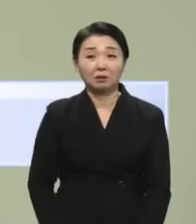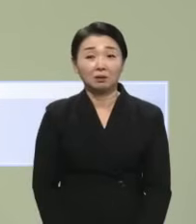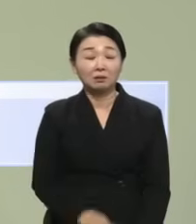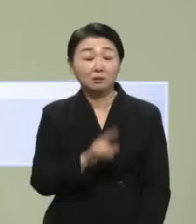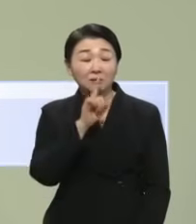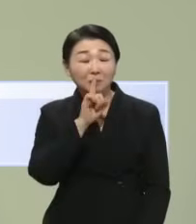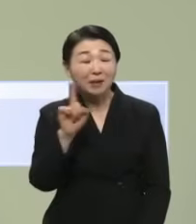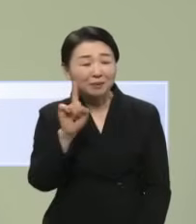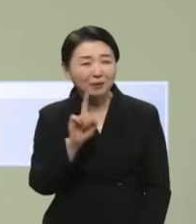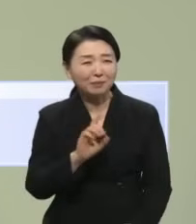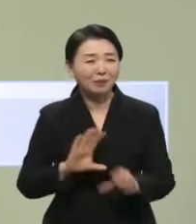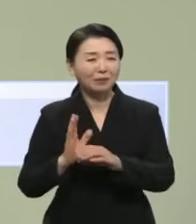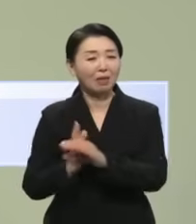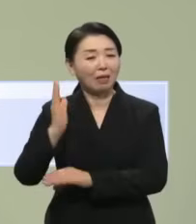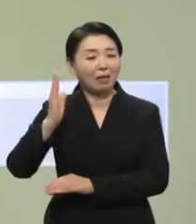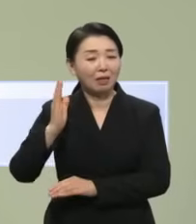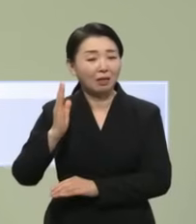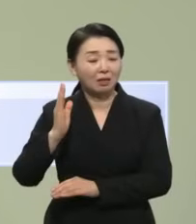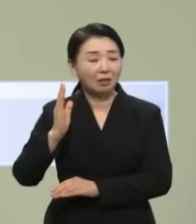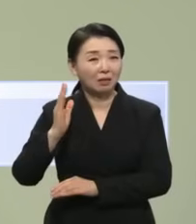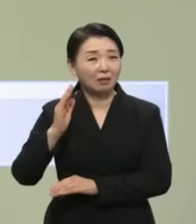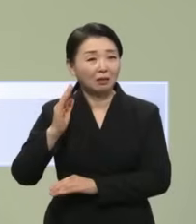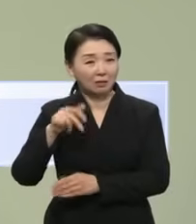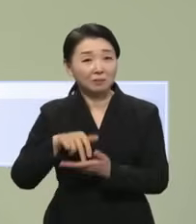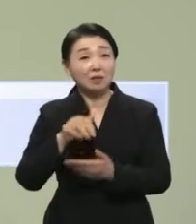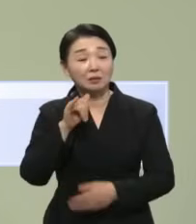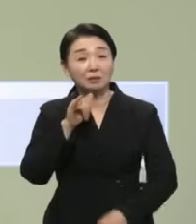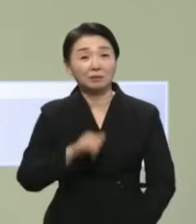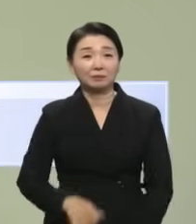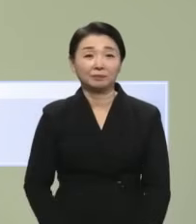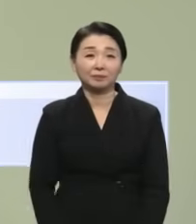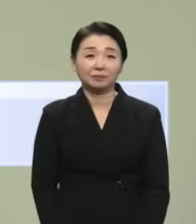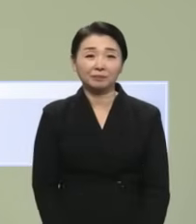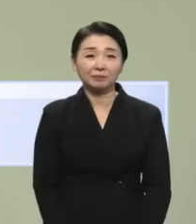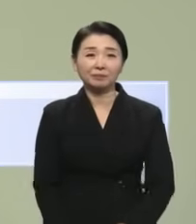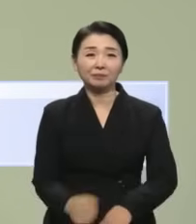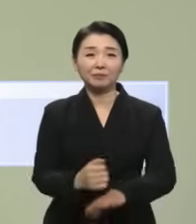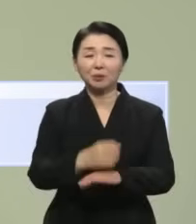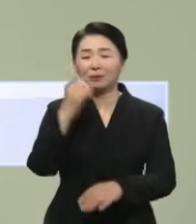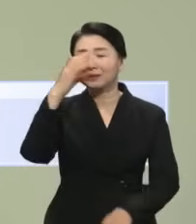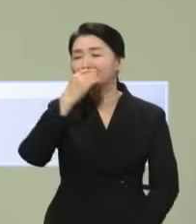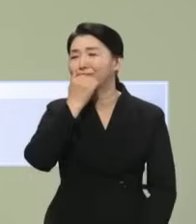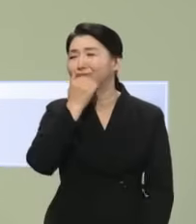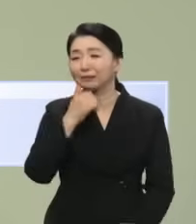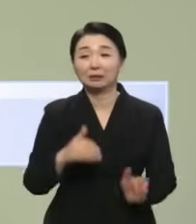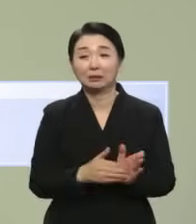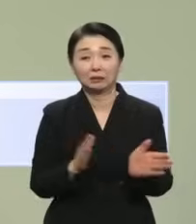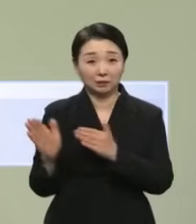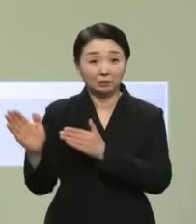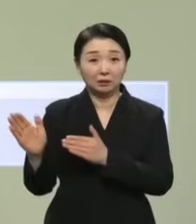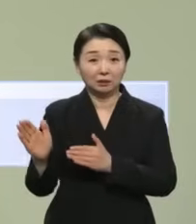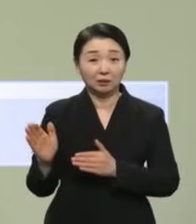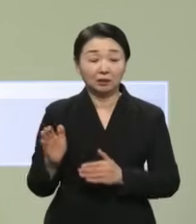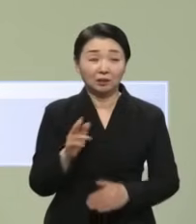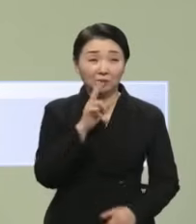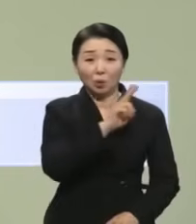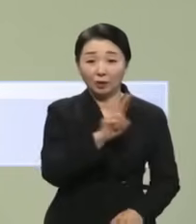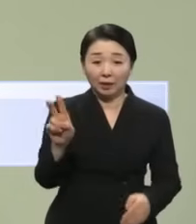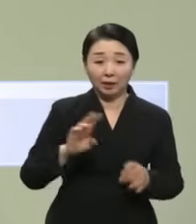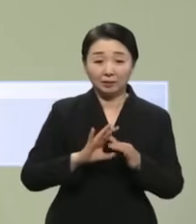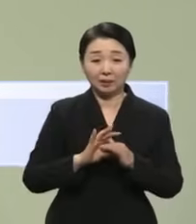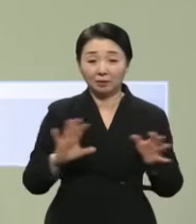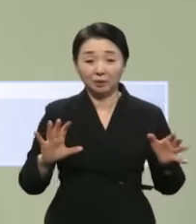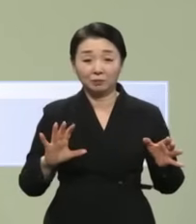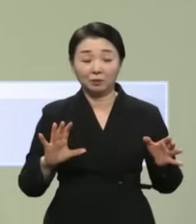이야기를 더 하냐 이렇게 보시는 분도 있으신 거 같아요 그러다 보니 뭐 웃음을 진 거 같은데 여야할 것도 없이 어